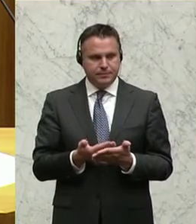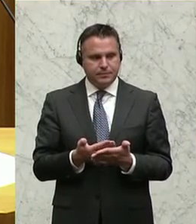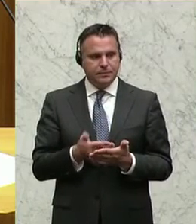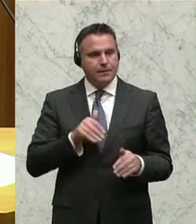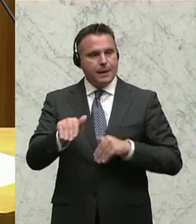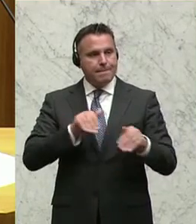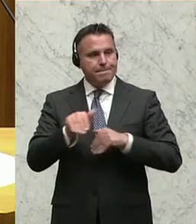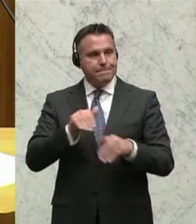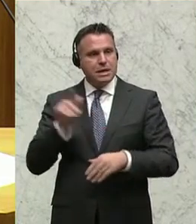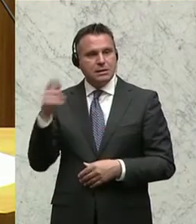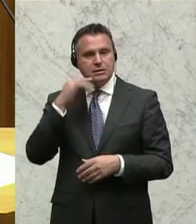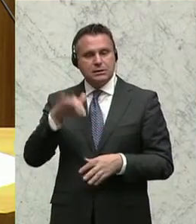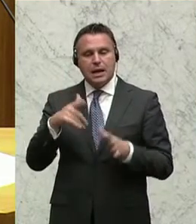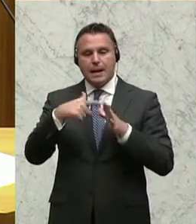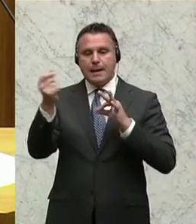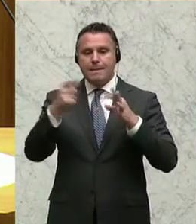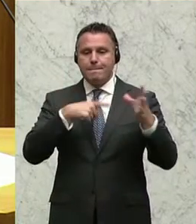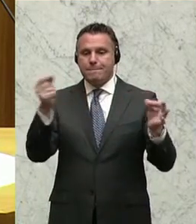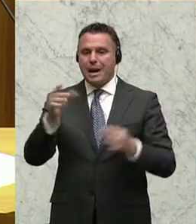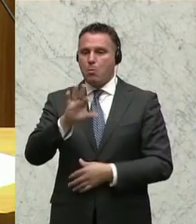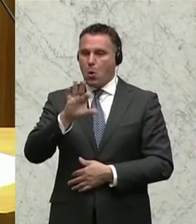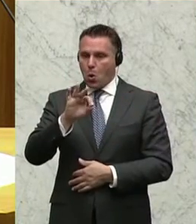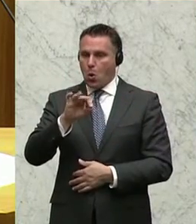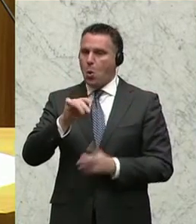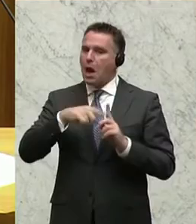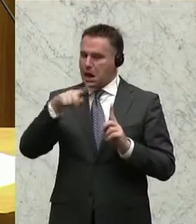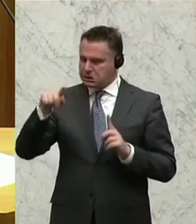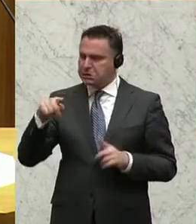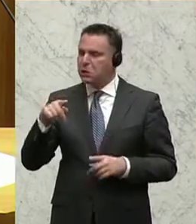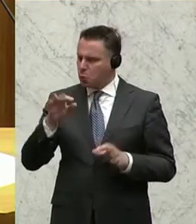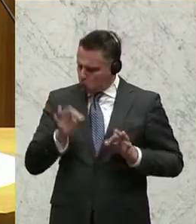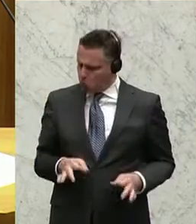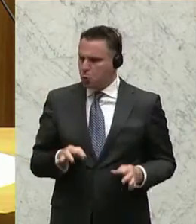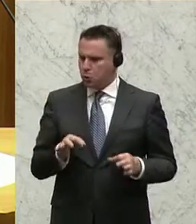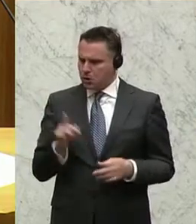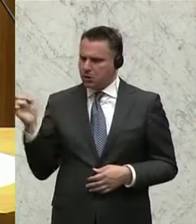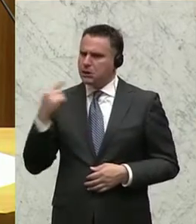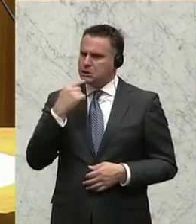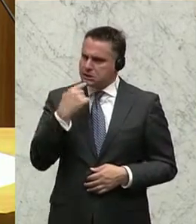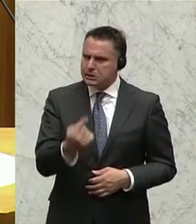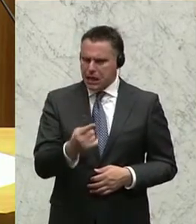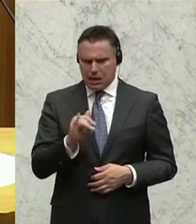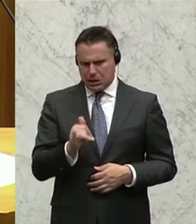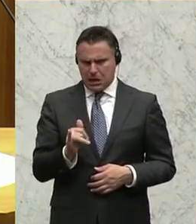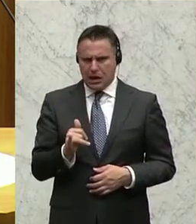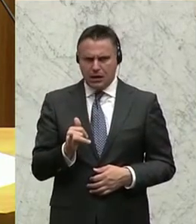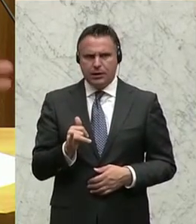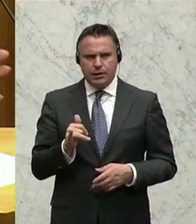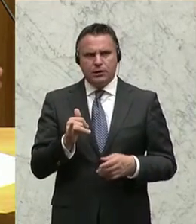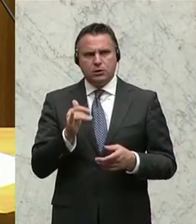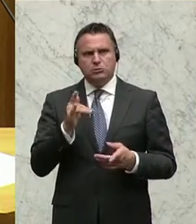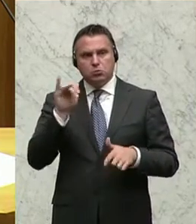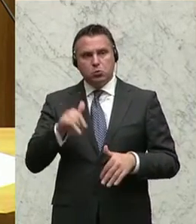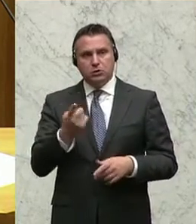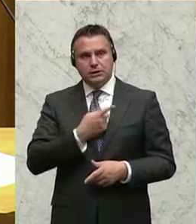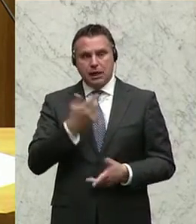Ein Nein des Ministers zu Palmölaktien, das finde ich gut und finde ich, beziehungsweise der Hinweis darauf, ja, dass man hier sehr wohl